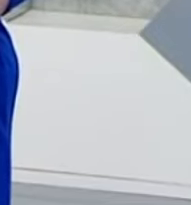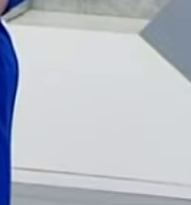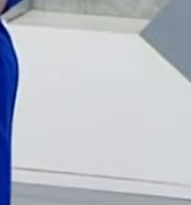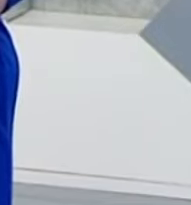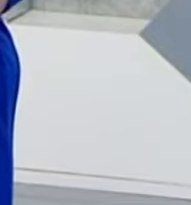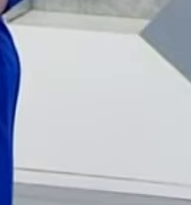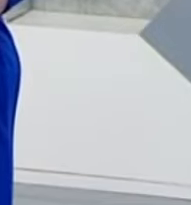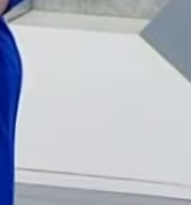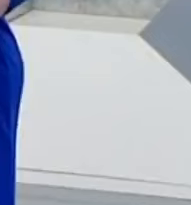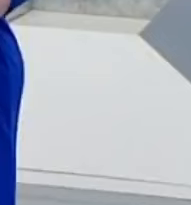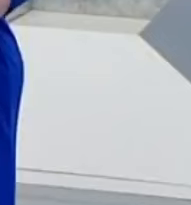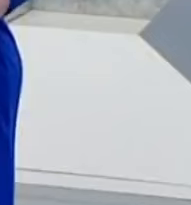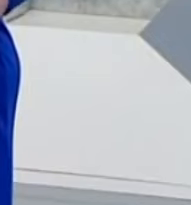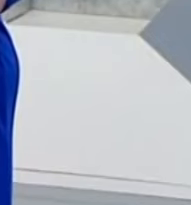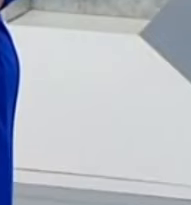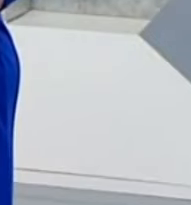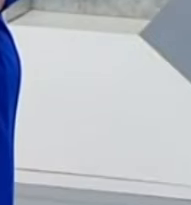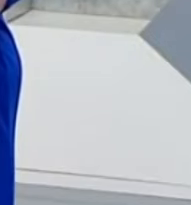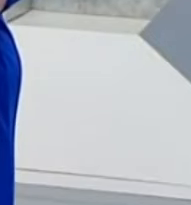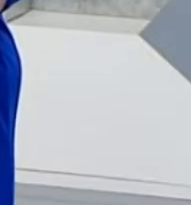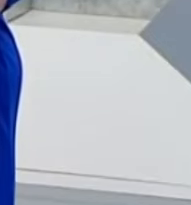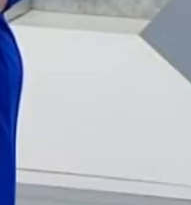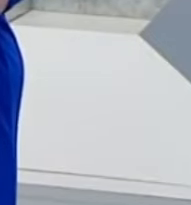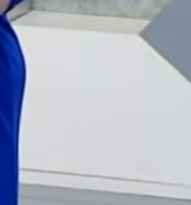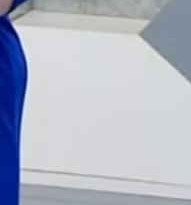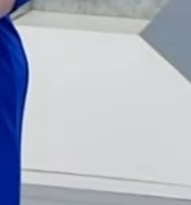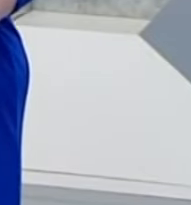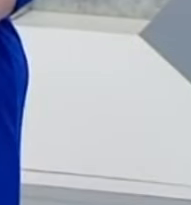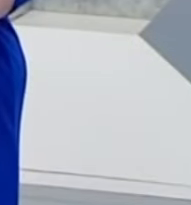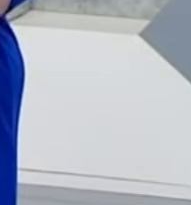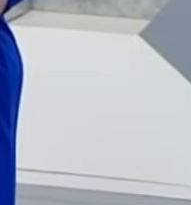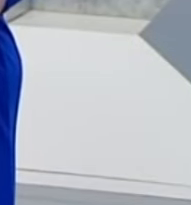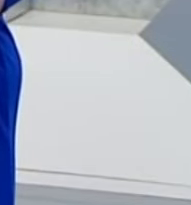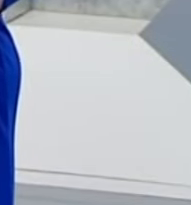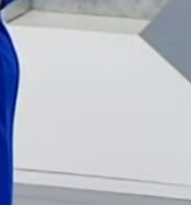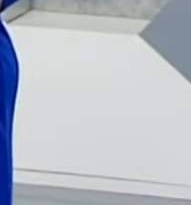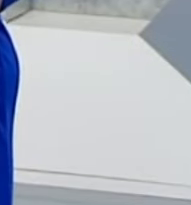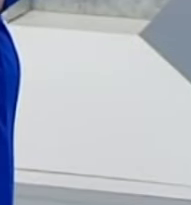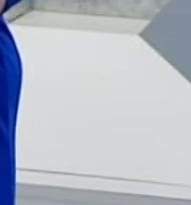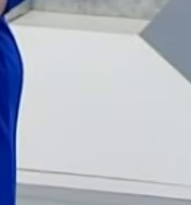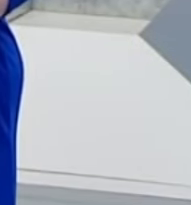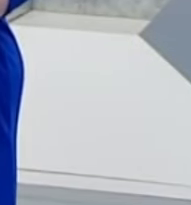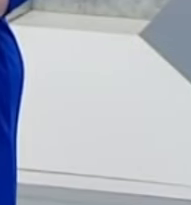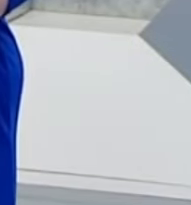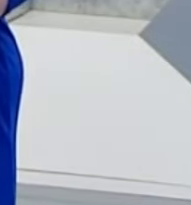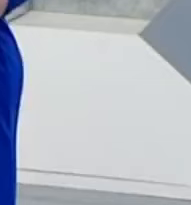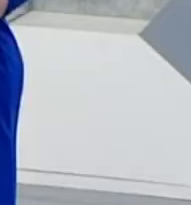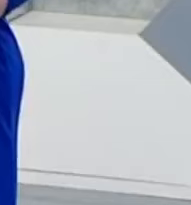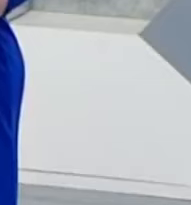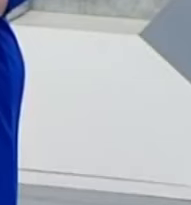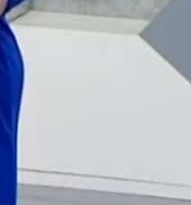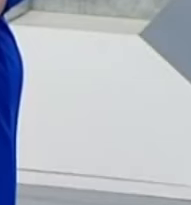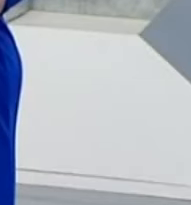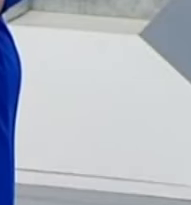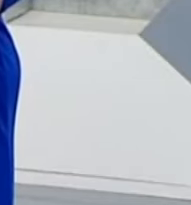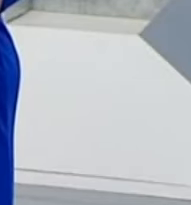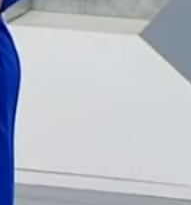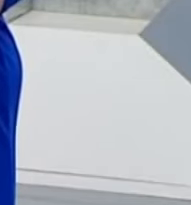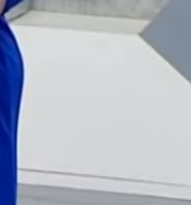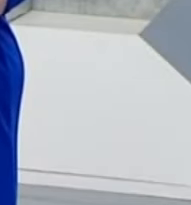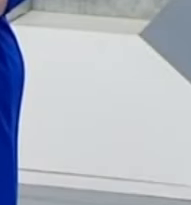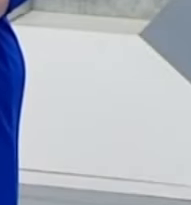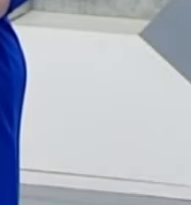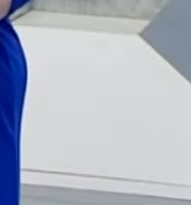Kapuso, para sa mga maiinit na balita, mag-subscribe sa GMA Integrated News sa YouTube. Sa mga kapuso naman abroad, subaybayan nyo kami sa